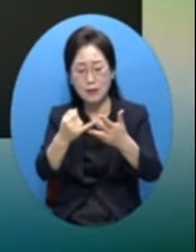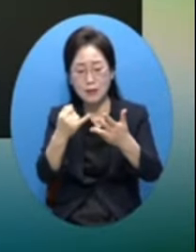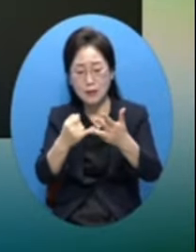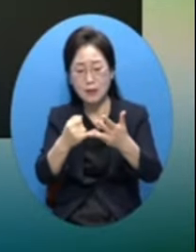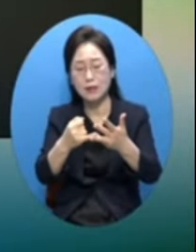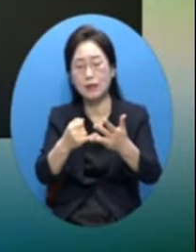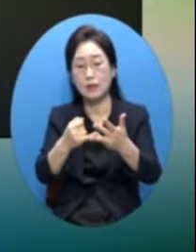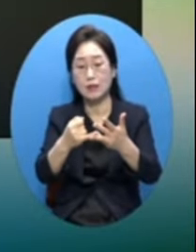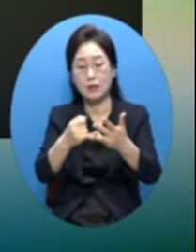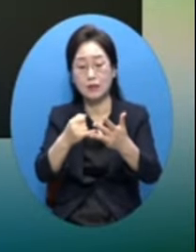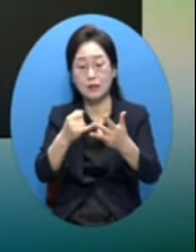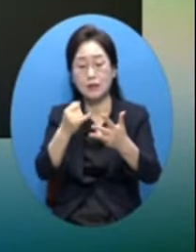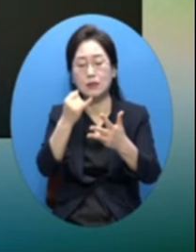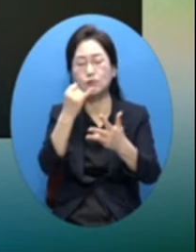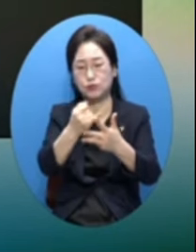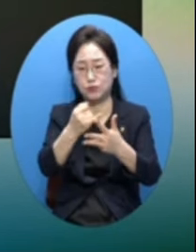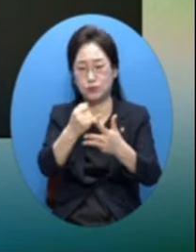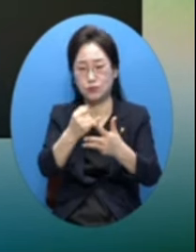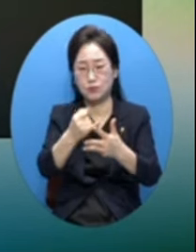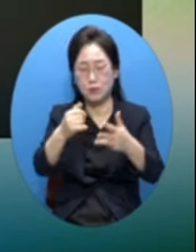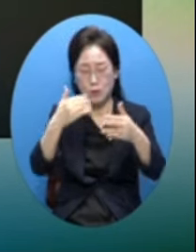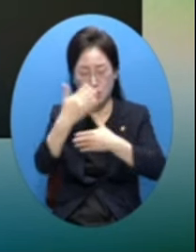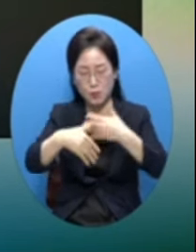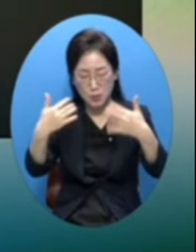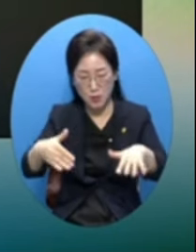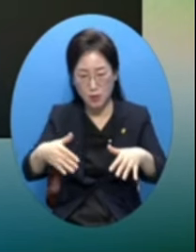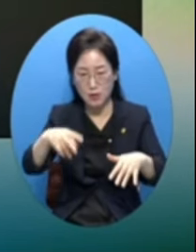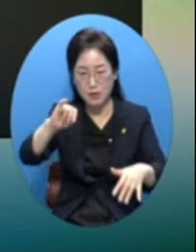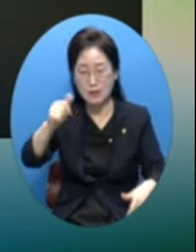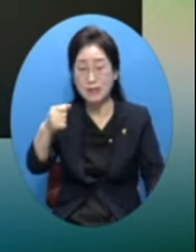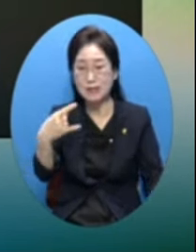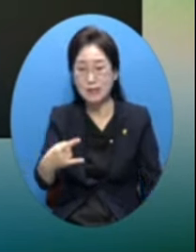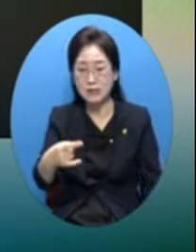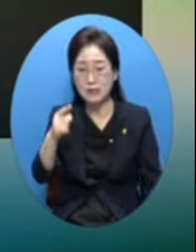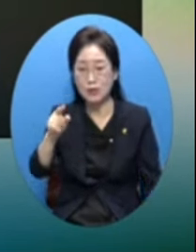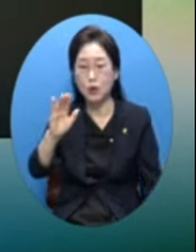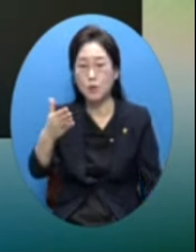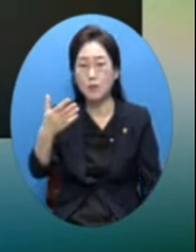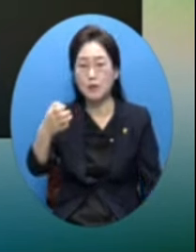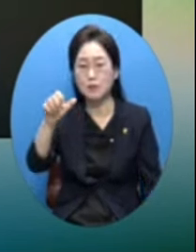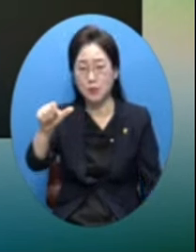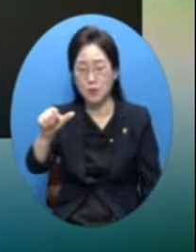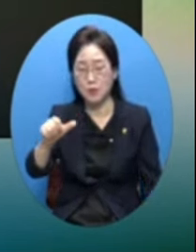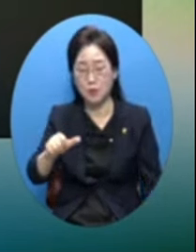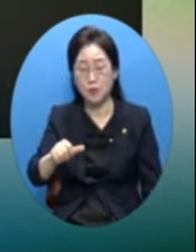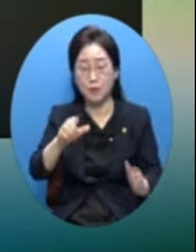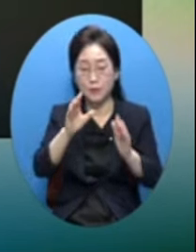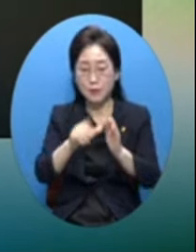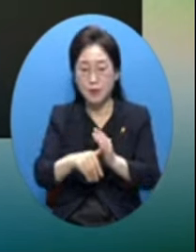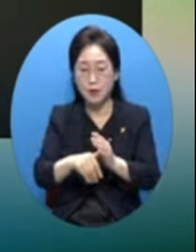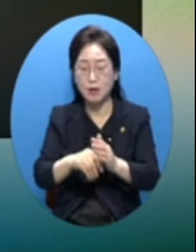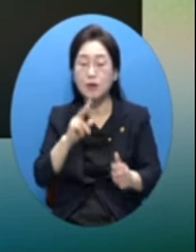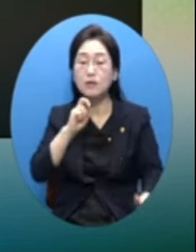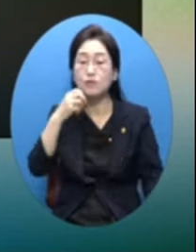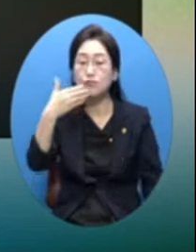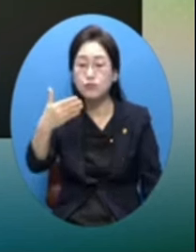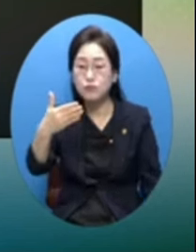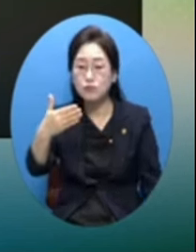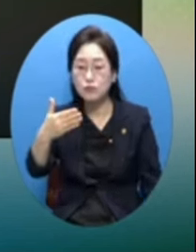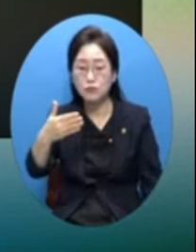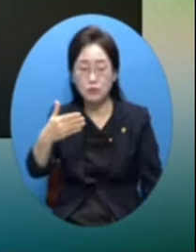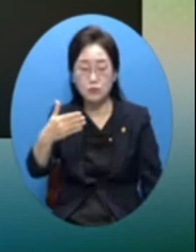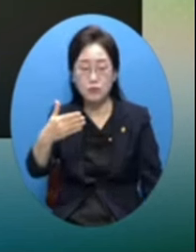신이가 1982년 4월 26일 29세를 일기로 저 어린 두 딸을 남겨놓고 세상을 떠납니다.